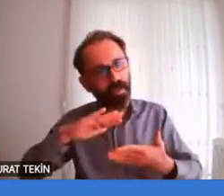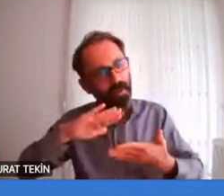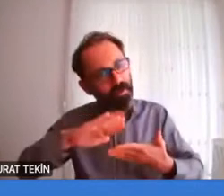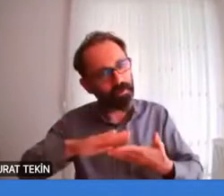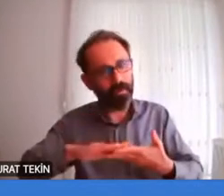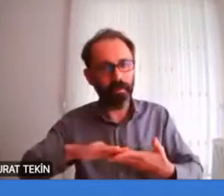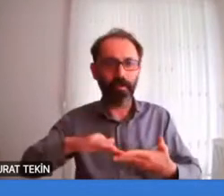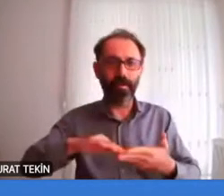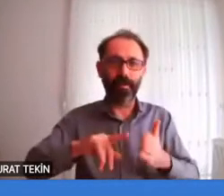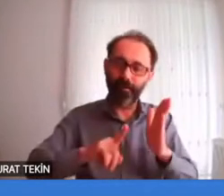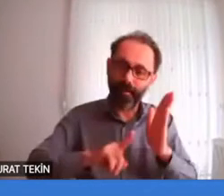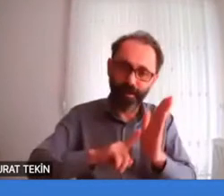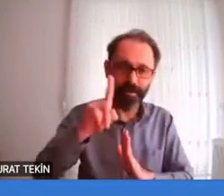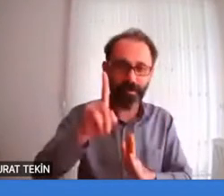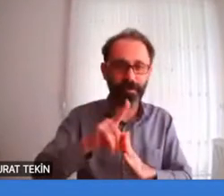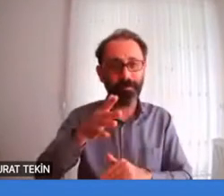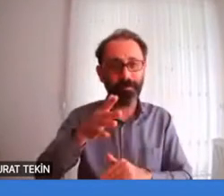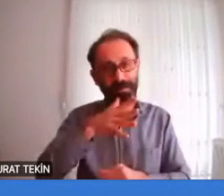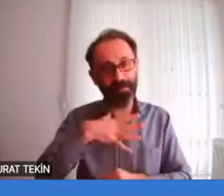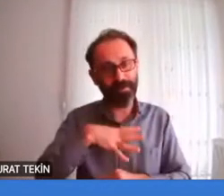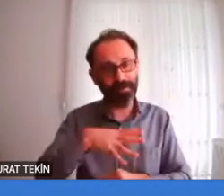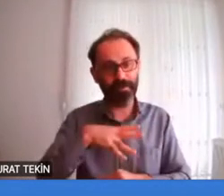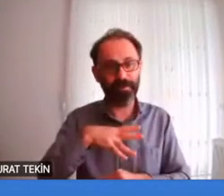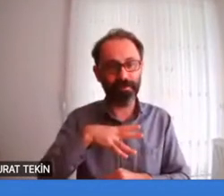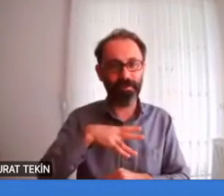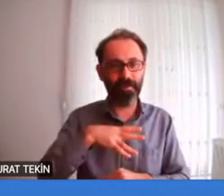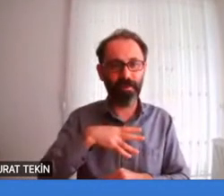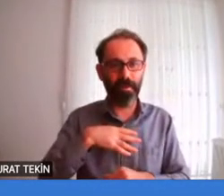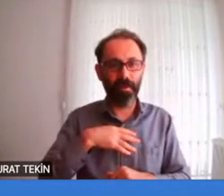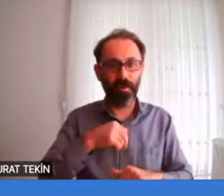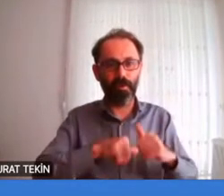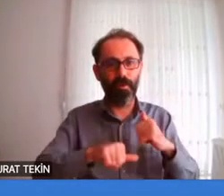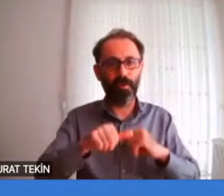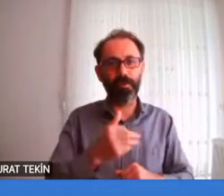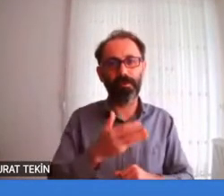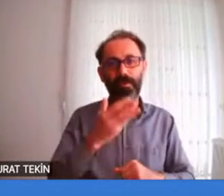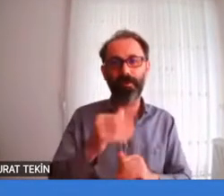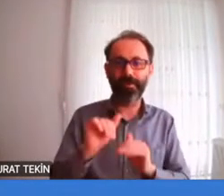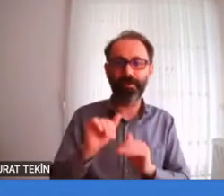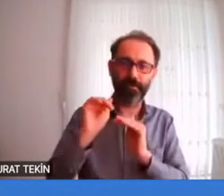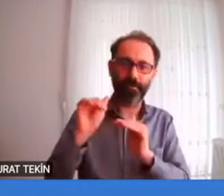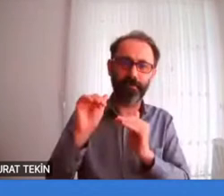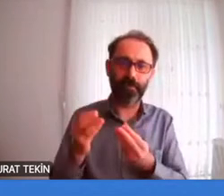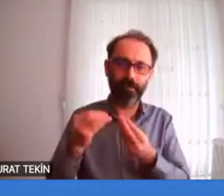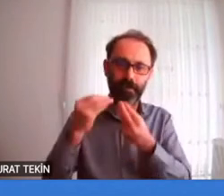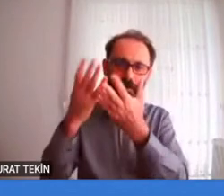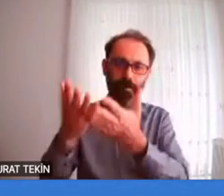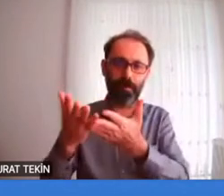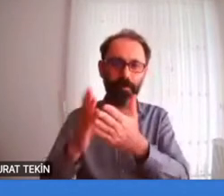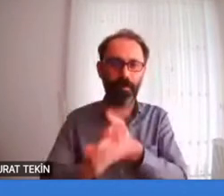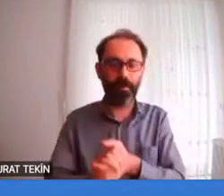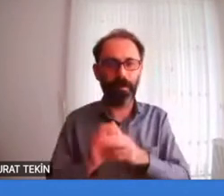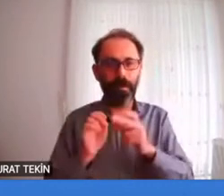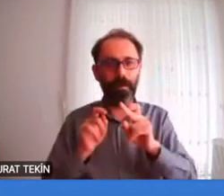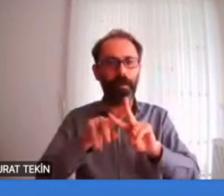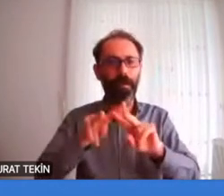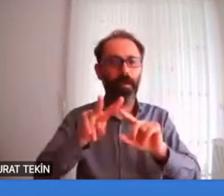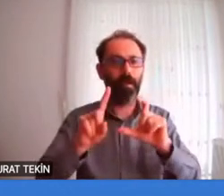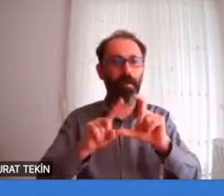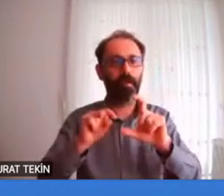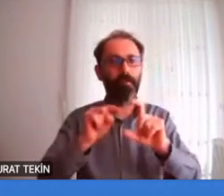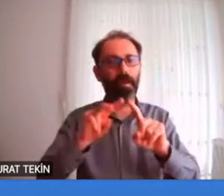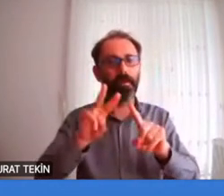istiyoruz. Hikayenizi. Evet. Ben iki şeyi hatırlatmak istiyorum. Birincisi, pandemi koşullarında bu yayını